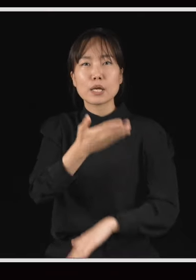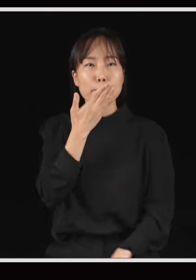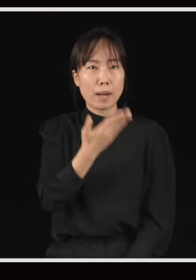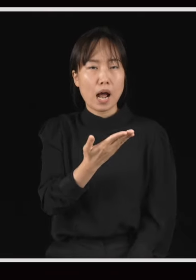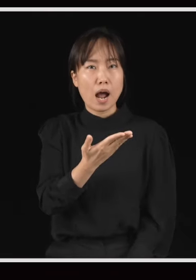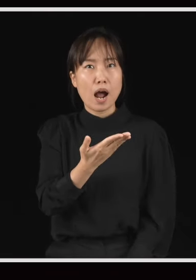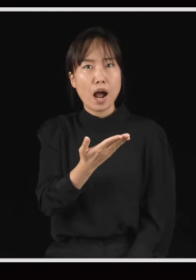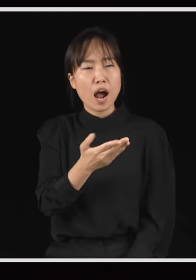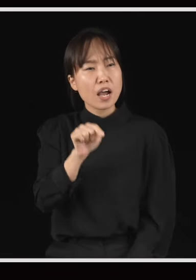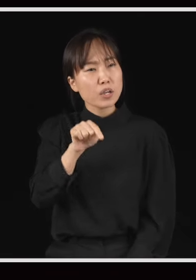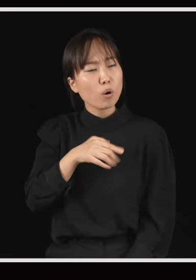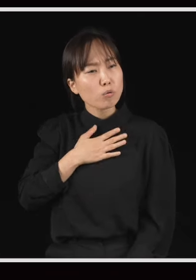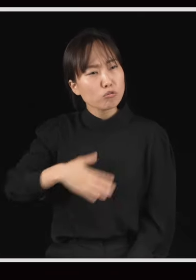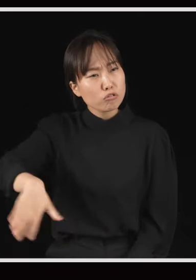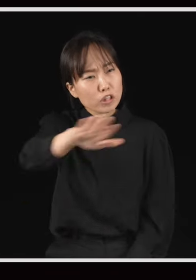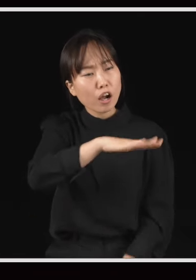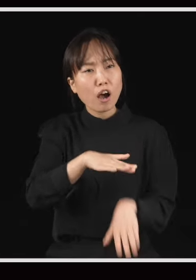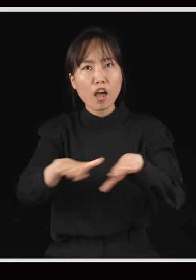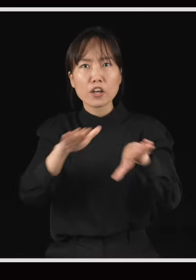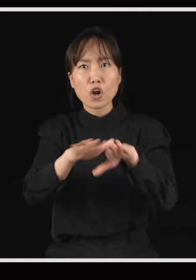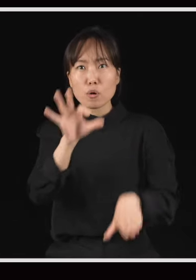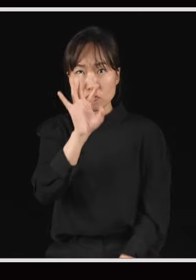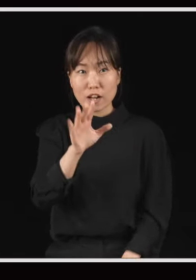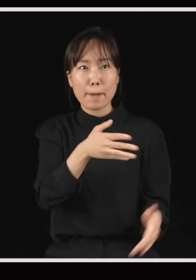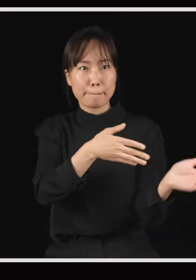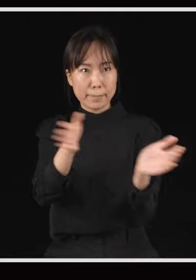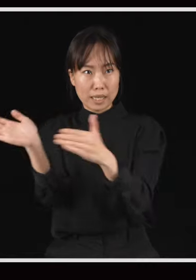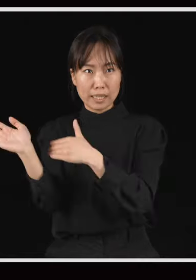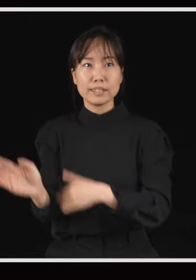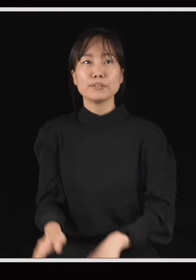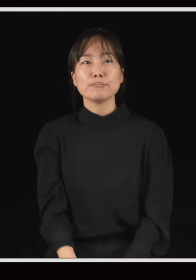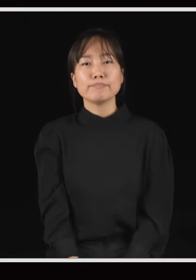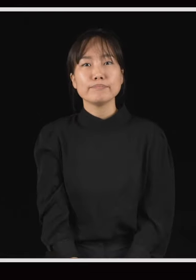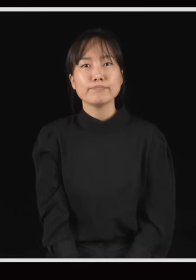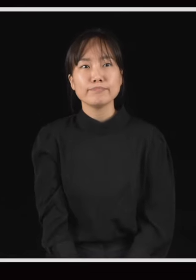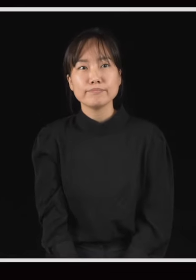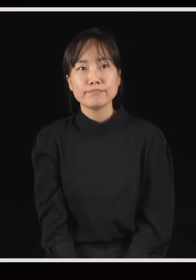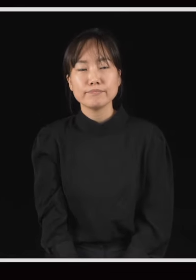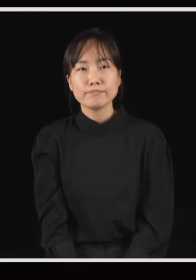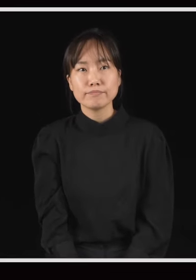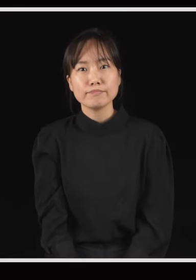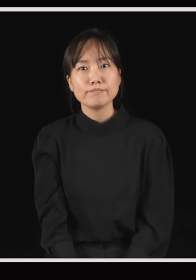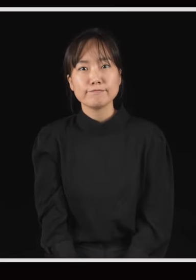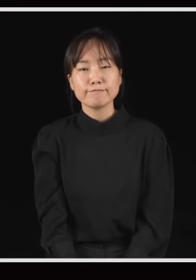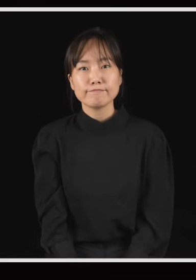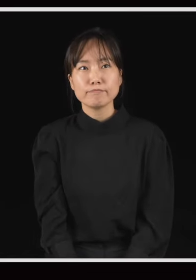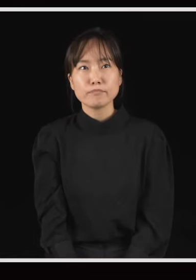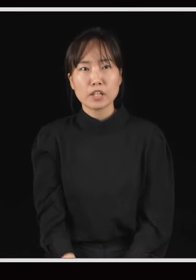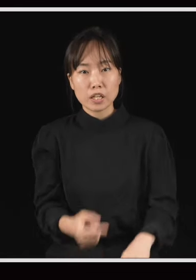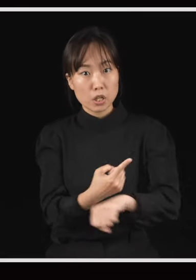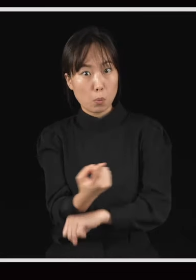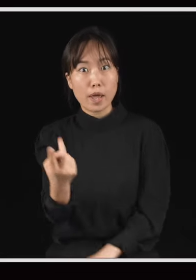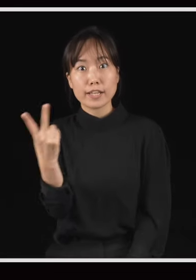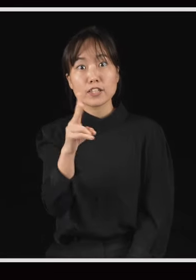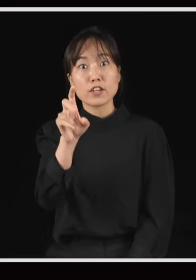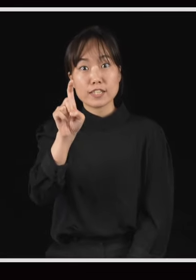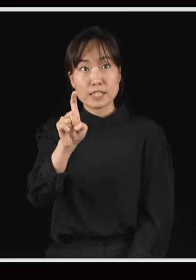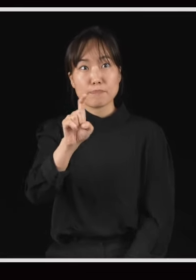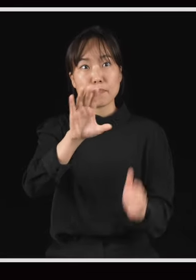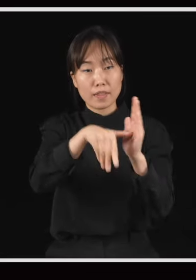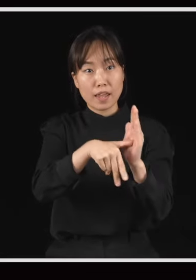뭐 일단은 오늘 우리가 당장 어떻게 할 수는 없는 거기 때문에 일단 이건 차치하고 넘어가겠습니다. 이거